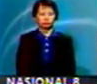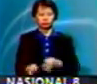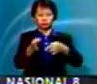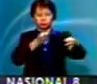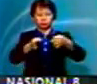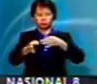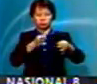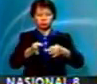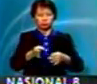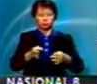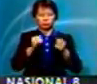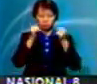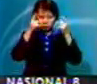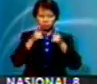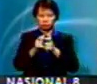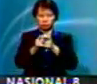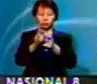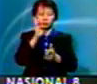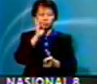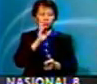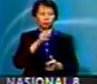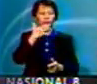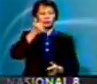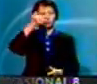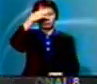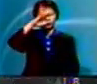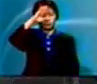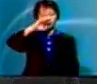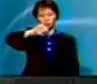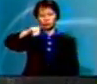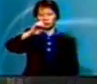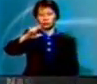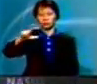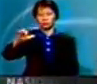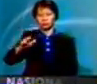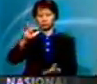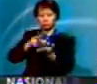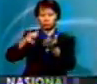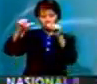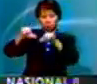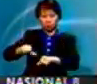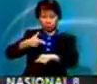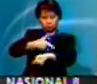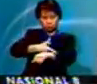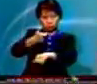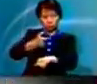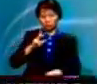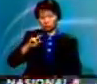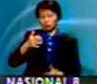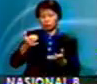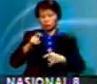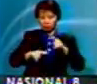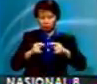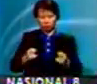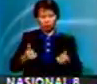Mengulas mengenai perwujudan gelaran olahragawati terbaik sukma di Perlis lalu, Jenny Lee Empera yang disahkan gagal ujian doping Khairi mahu langkah